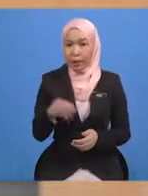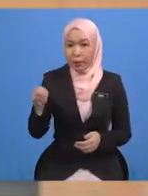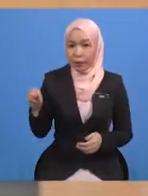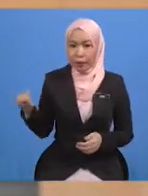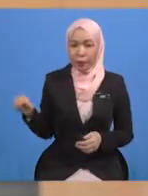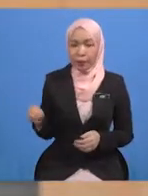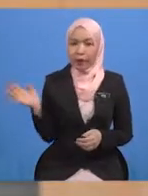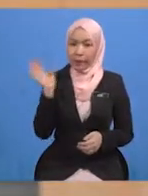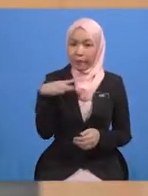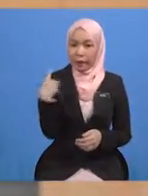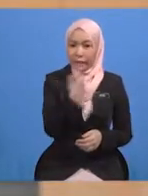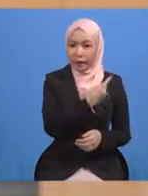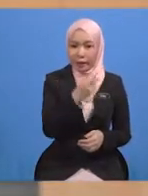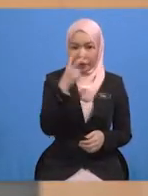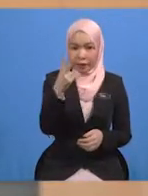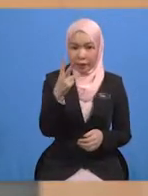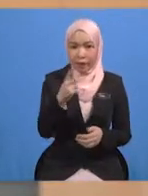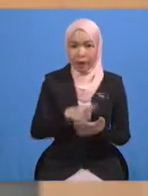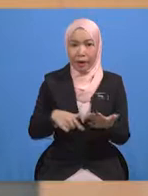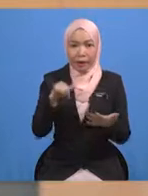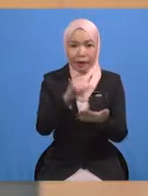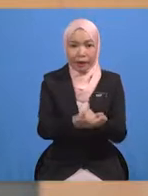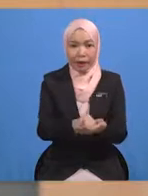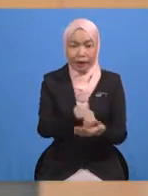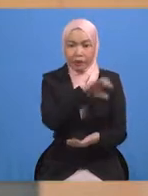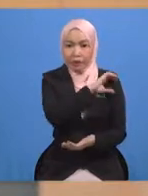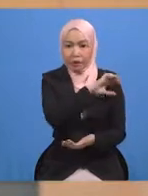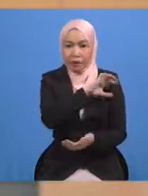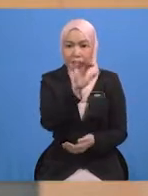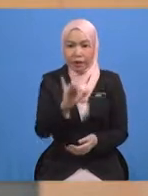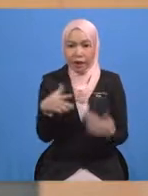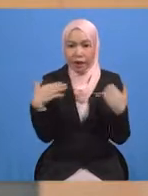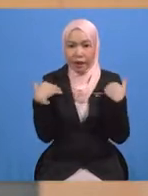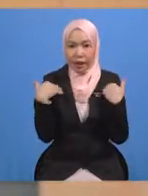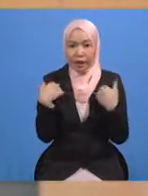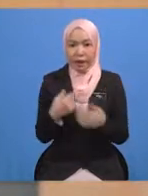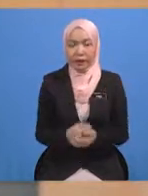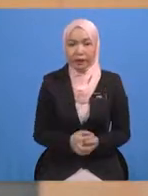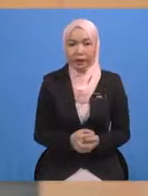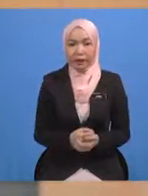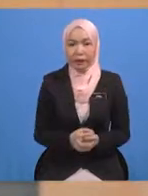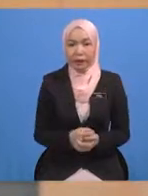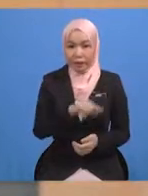Murid-murid, mari kita lihat apakah ciri yang berkaitan dengan gelombang.